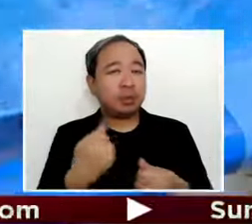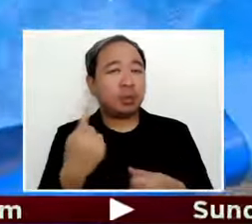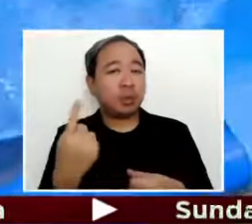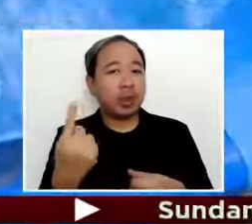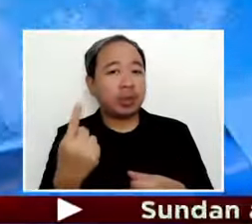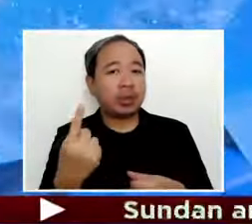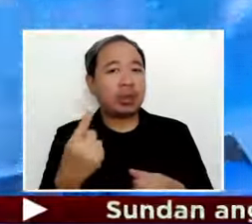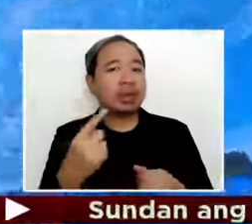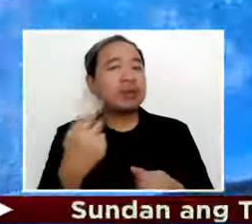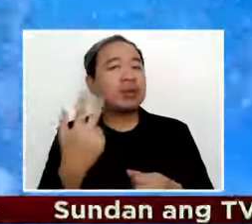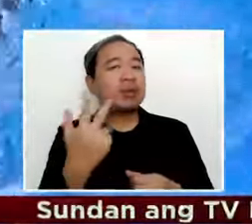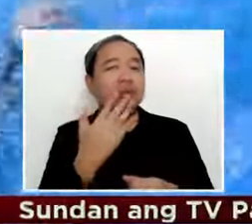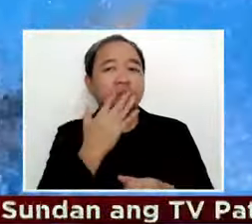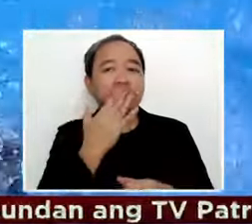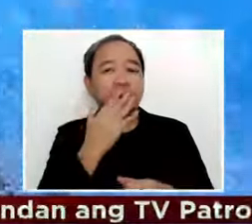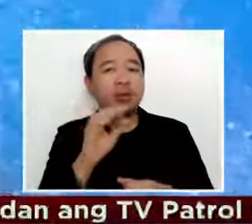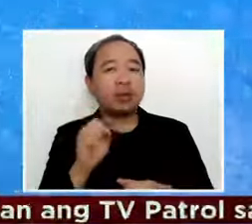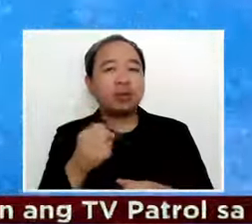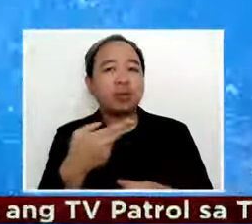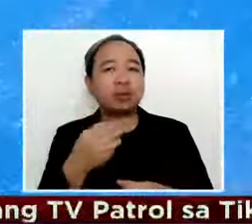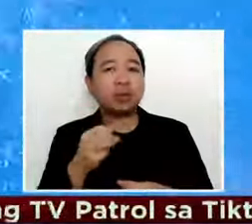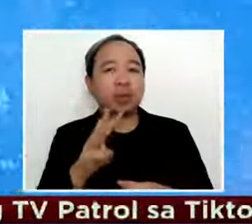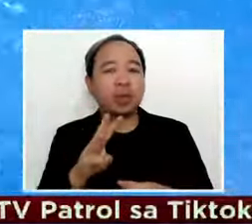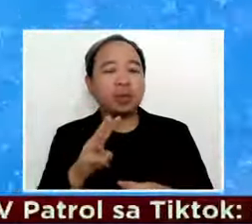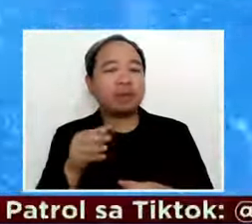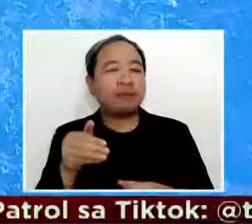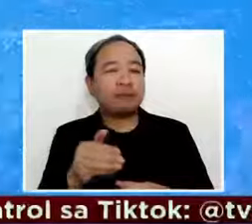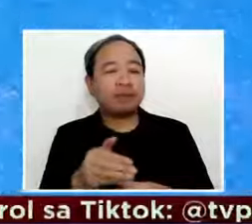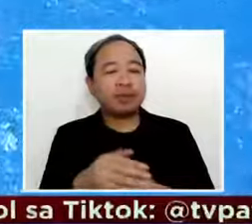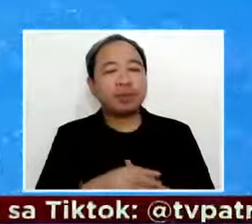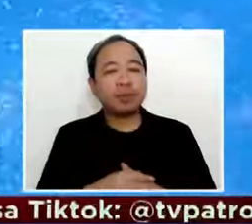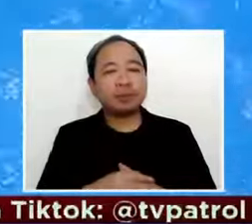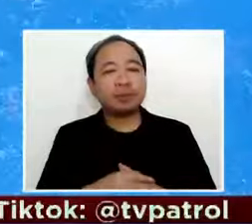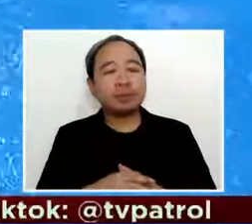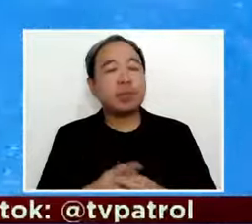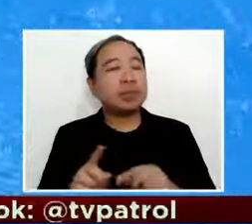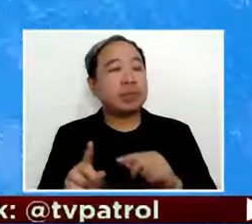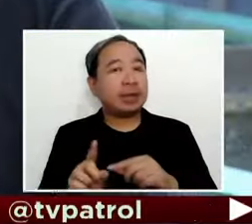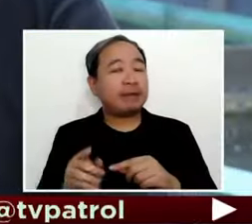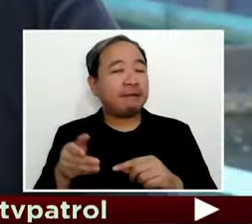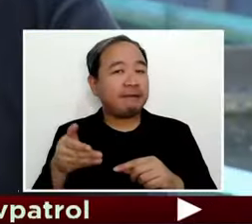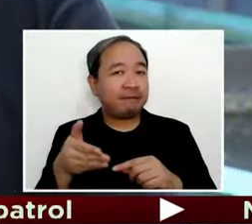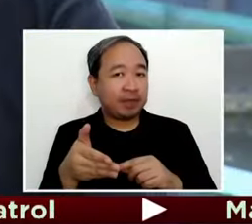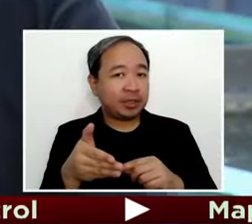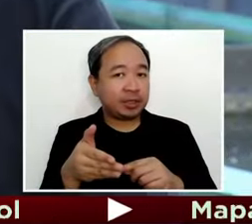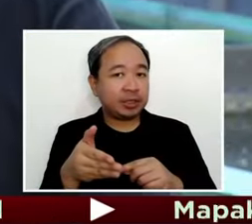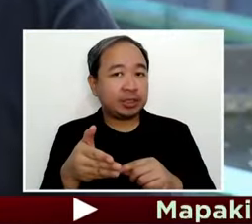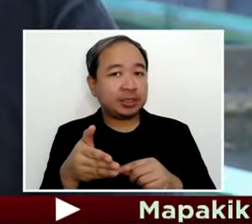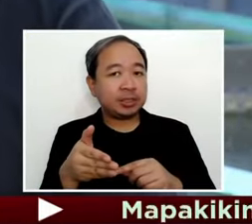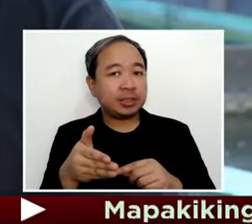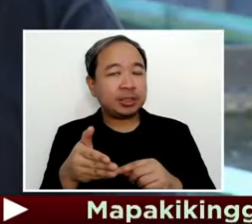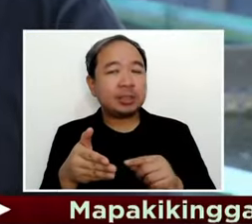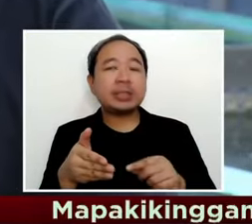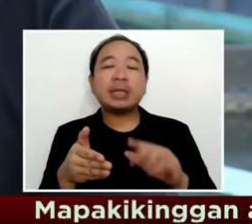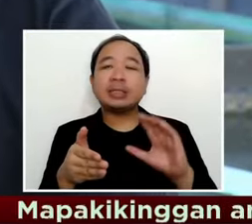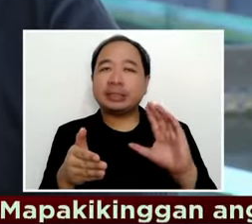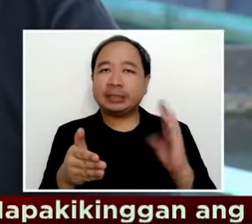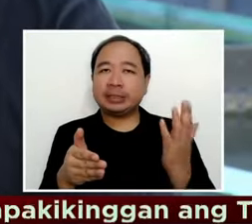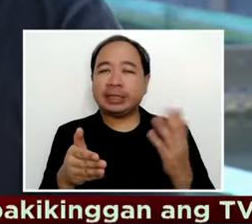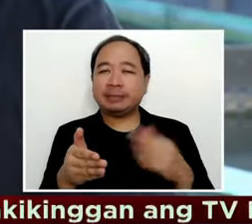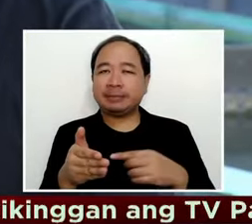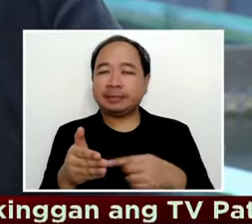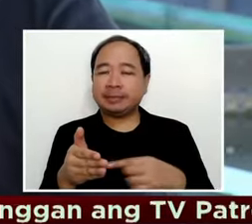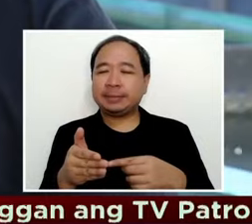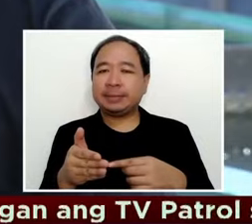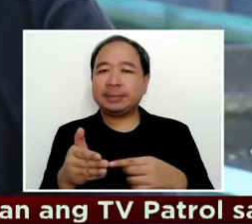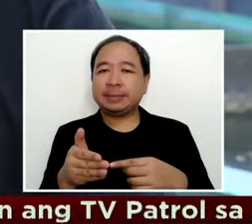tri-colored Showa koi. Yung koi na yun, siya yung parang in